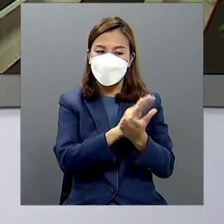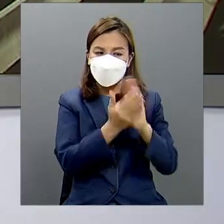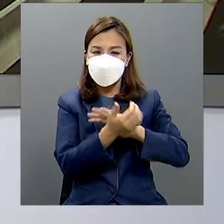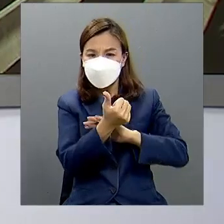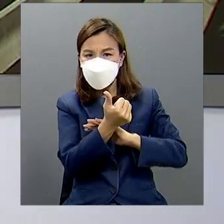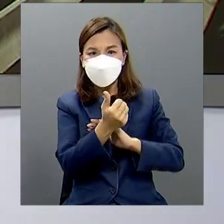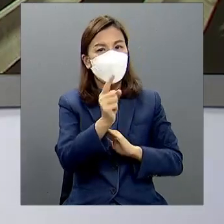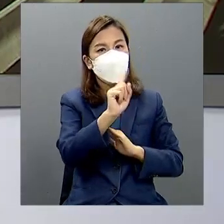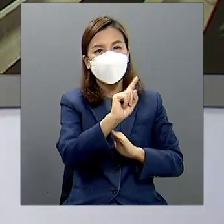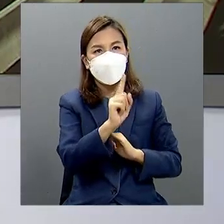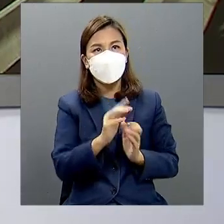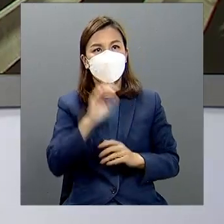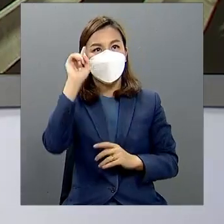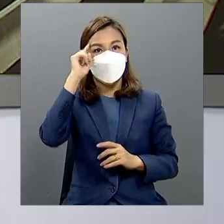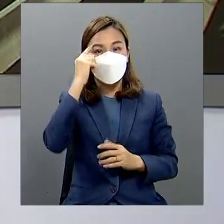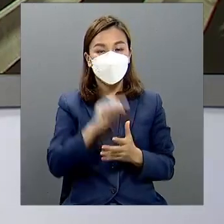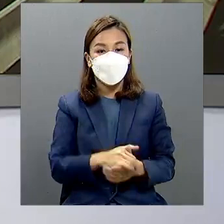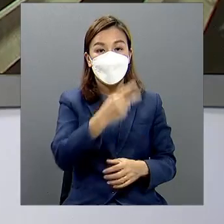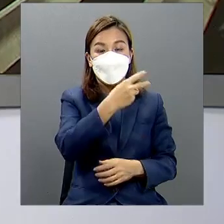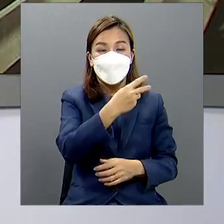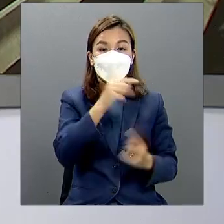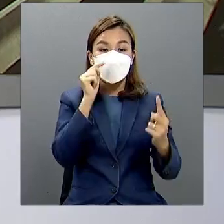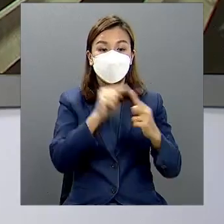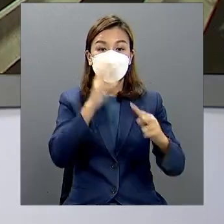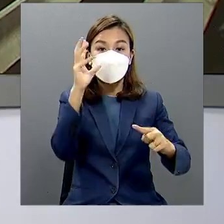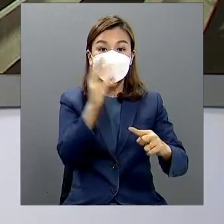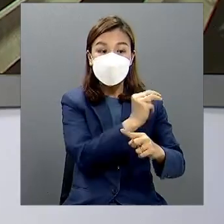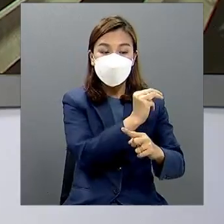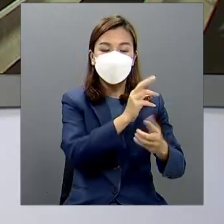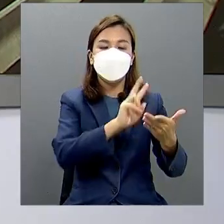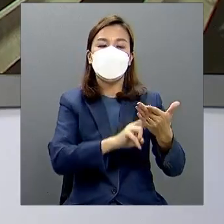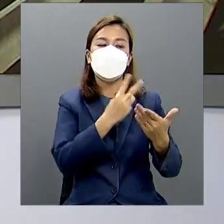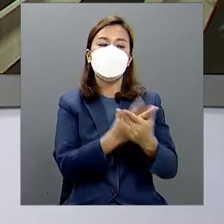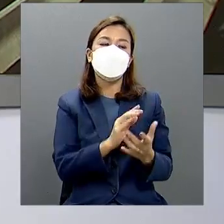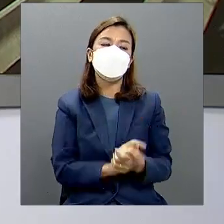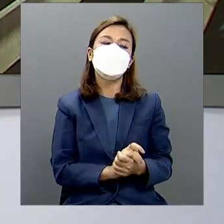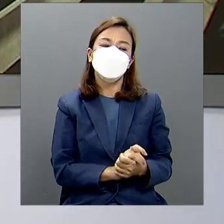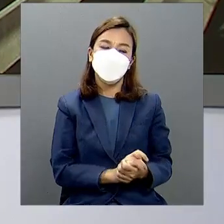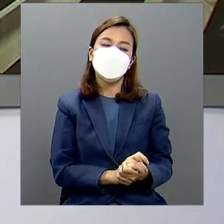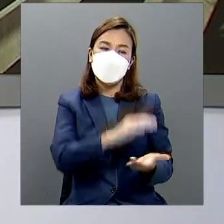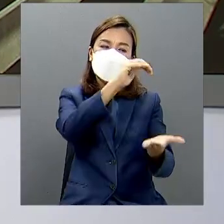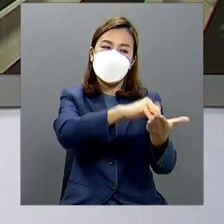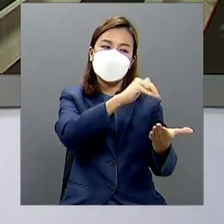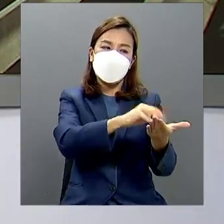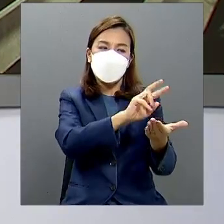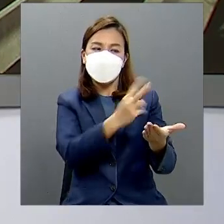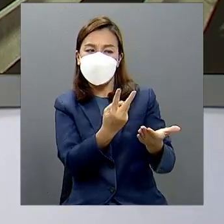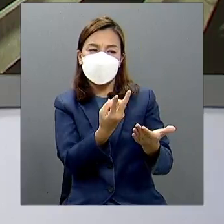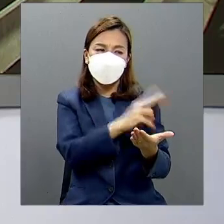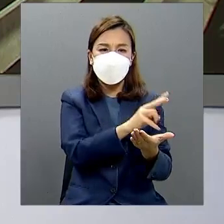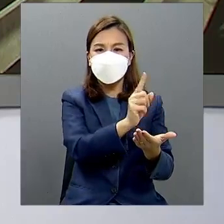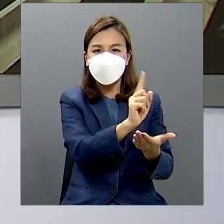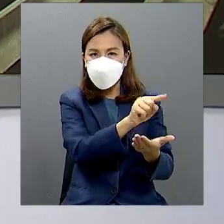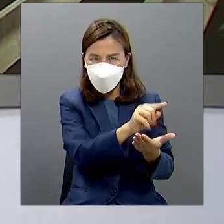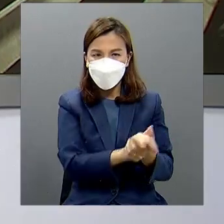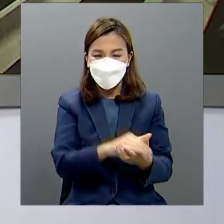ภาษาทางการเมืองเขาเรียกว่าตัวแปรค่ะเพราะจะขึ้นอยู่กับจังหวะทางการเมืองและนับจากนี้ไปเศรษฐกิจไทย